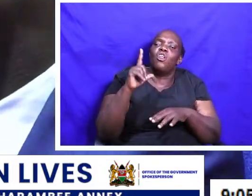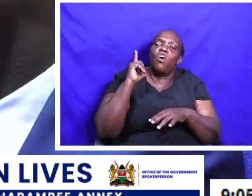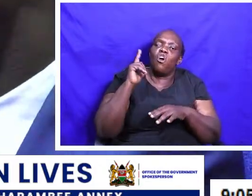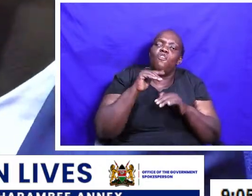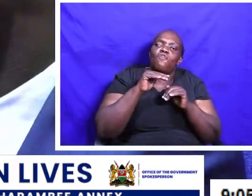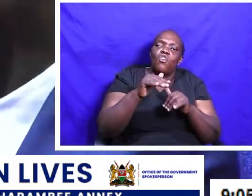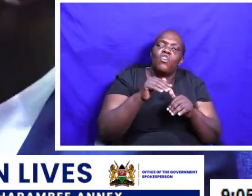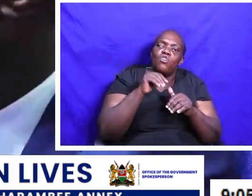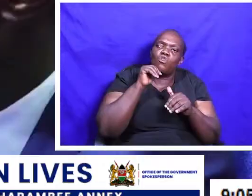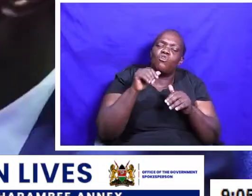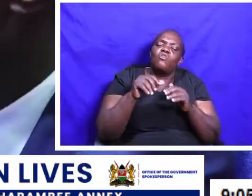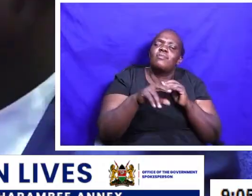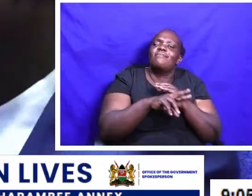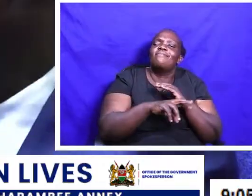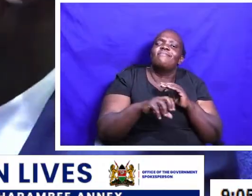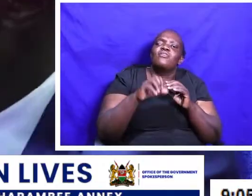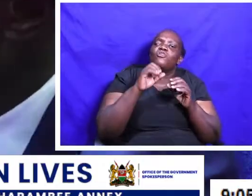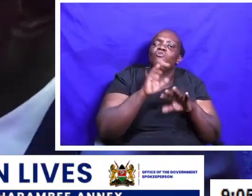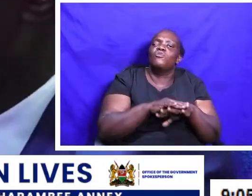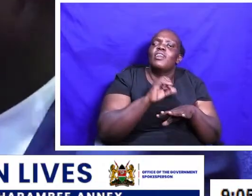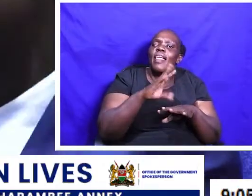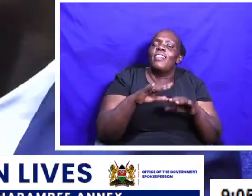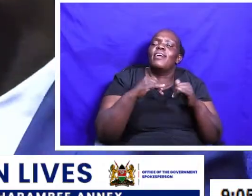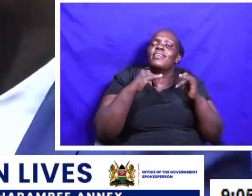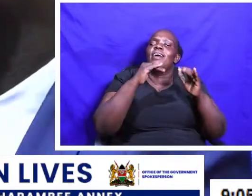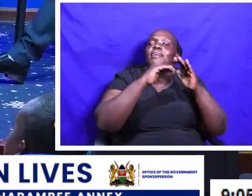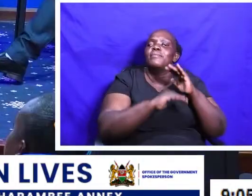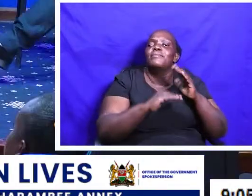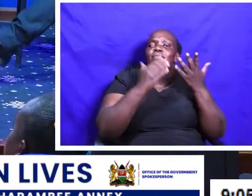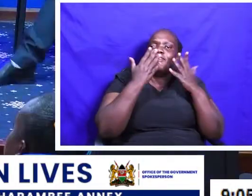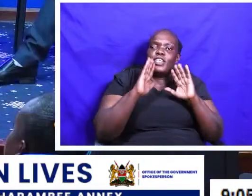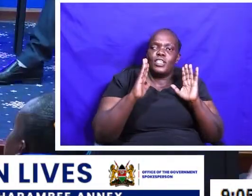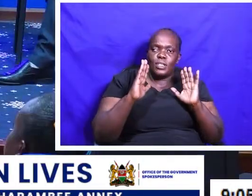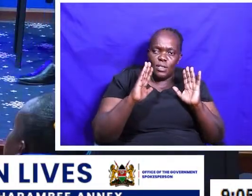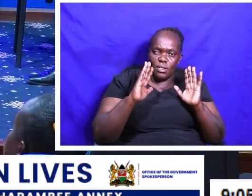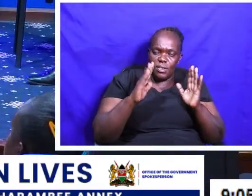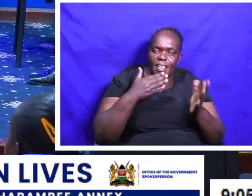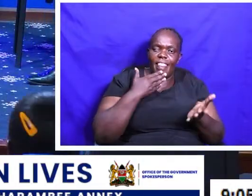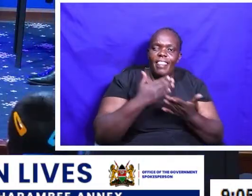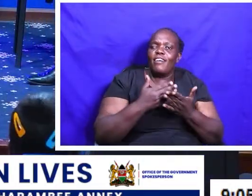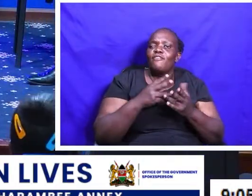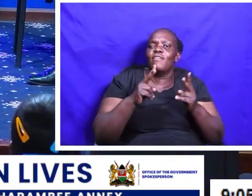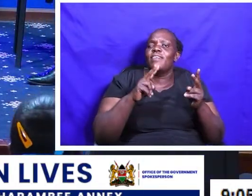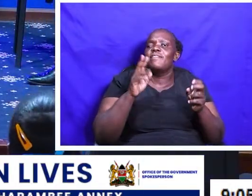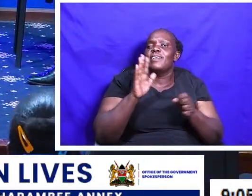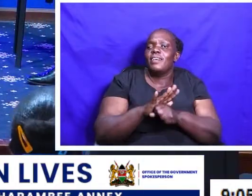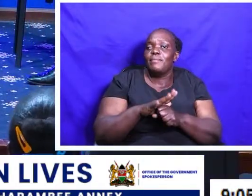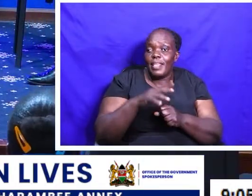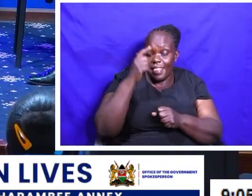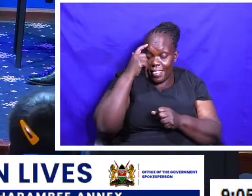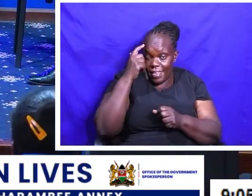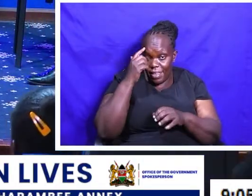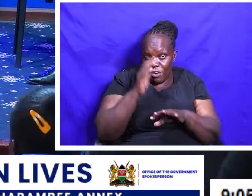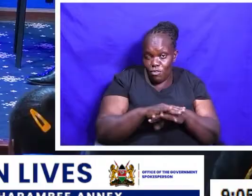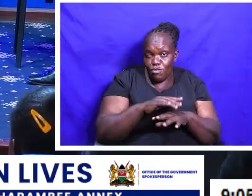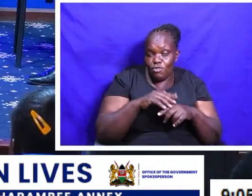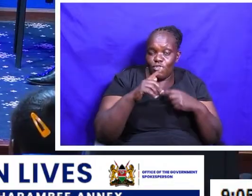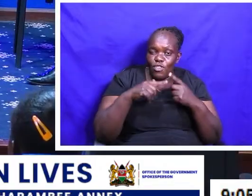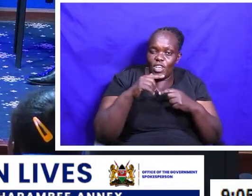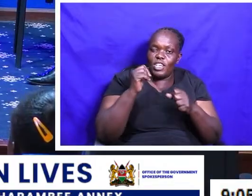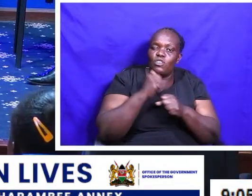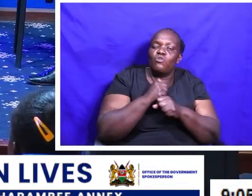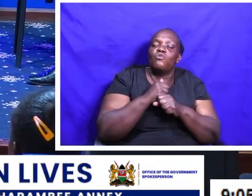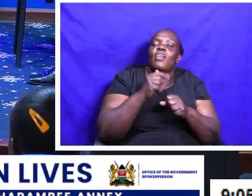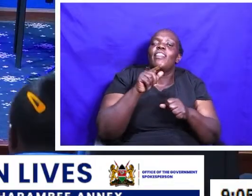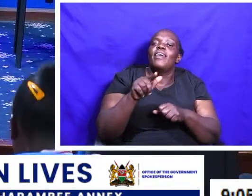sheria. So ile mambo ya hooliganism tumejaribu kupunguza. Sio kujilipizia kisasi. Ndio. Asante sana. Nafikiri hiyo ni kitu nzuri kabisa, naendelea